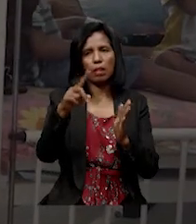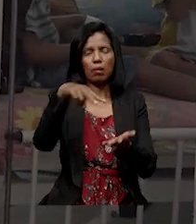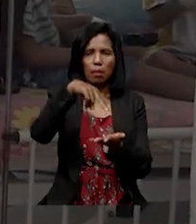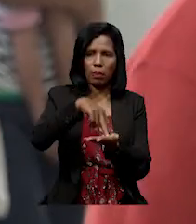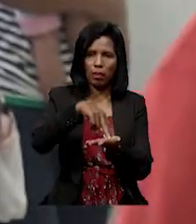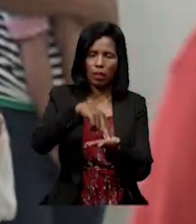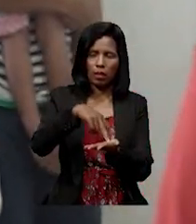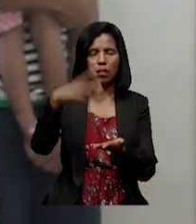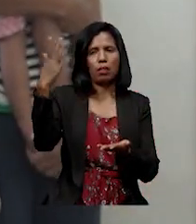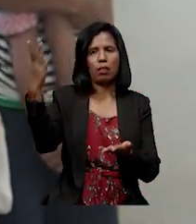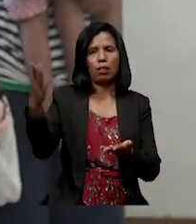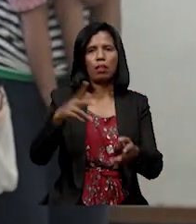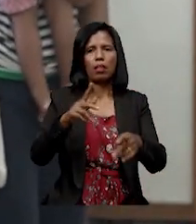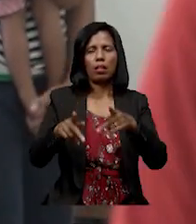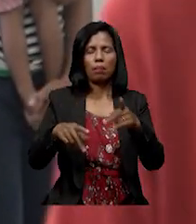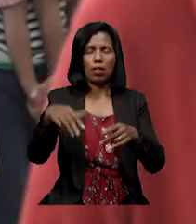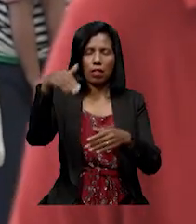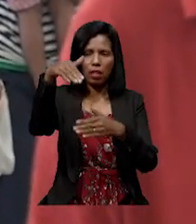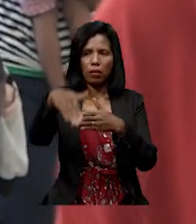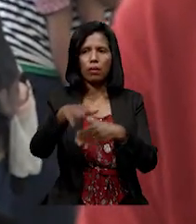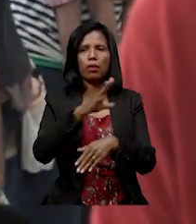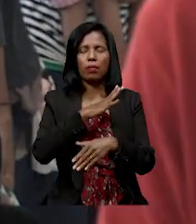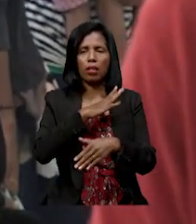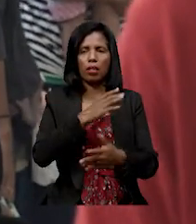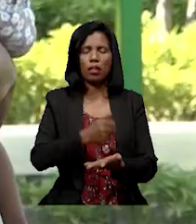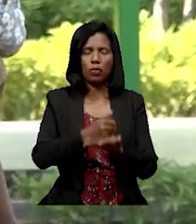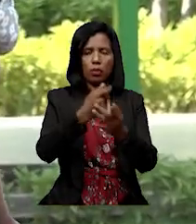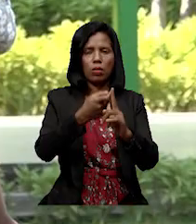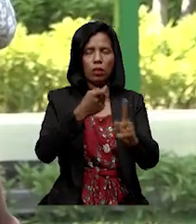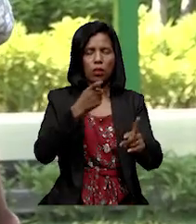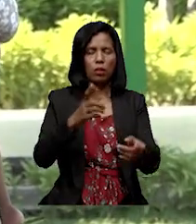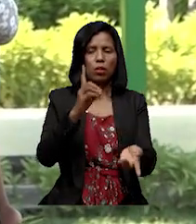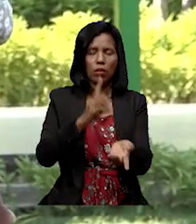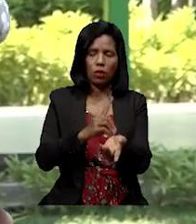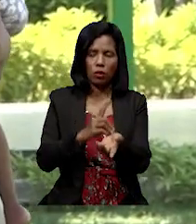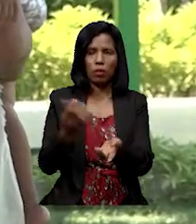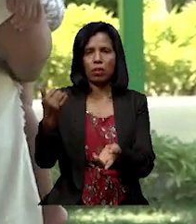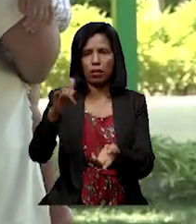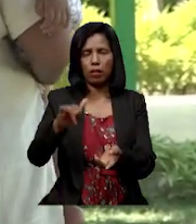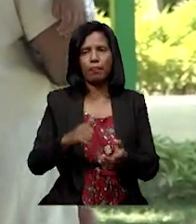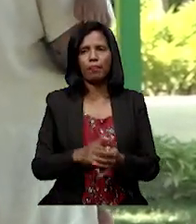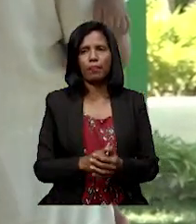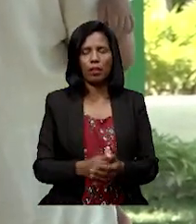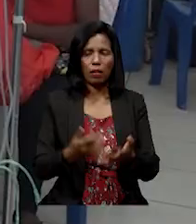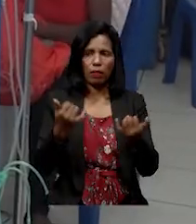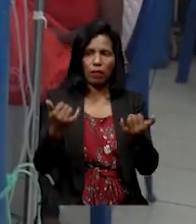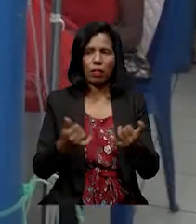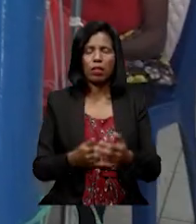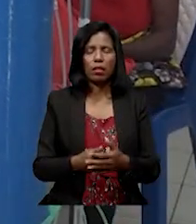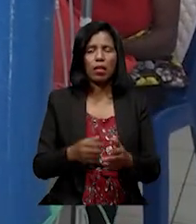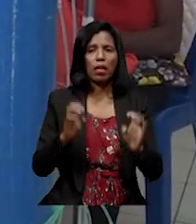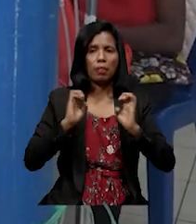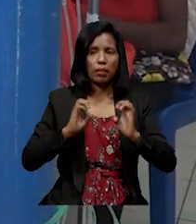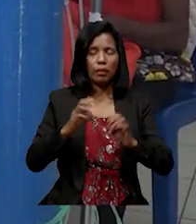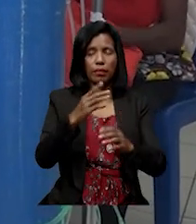e a sala laran, no balun e a liur, rodihei na atendimento, husi profissional saúde sira. Além de a sala emergência e